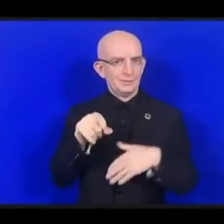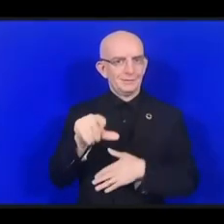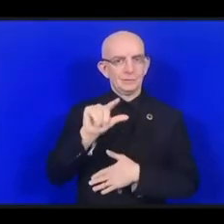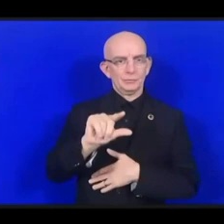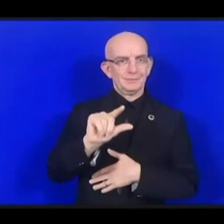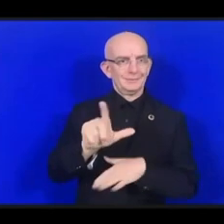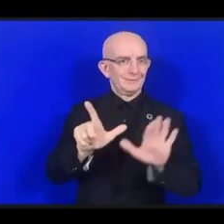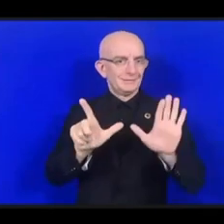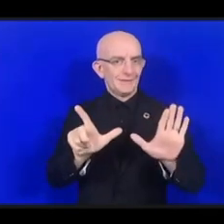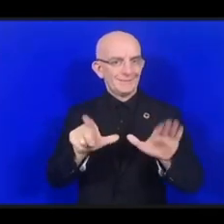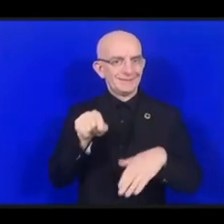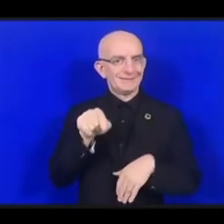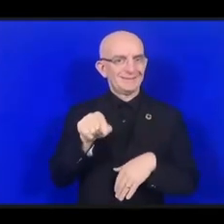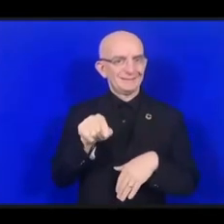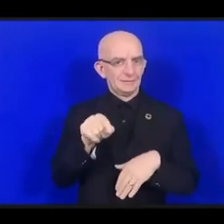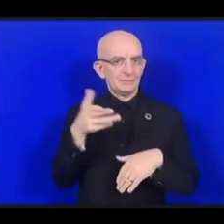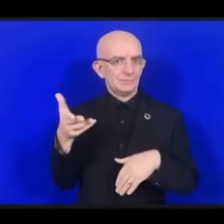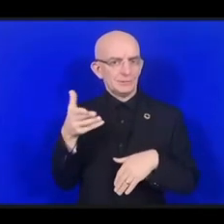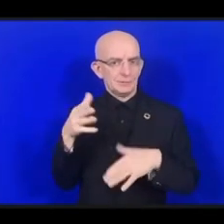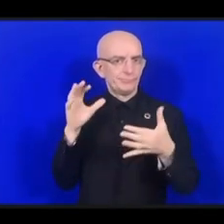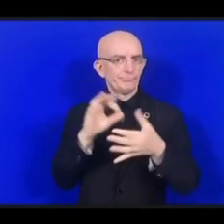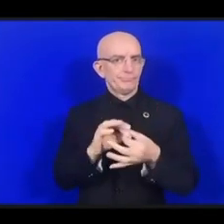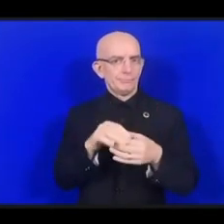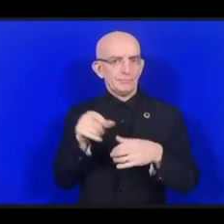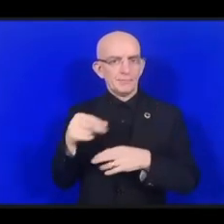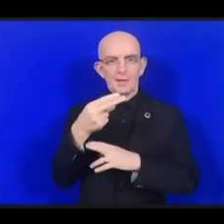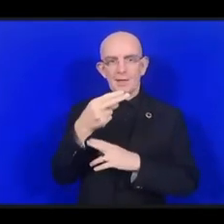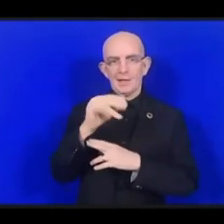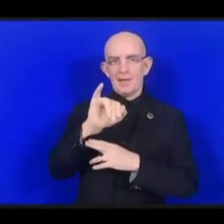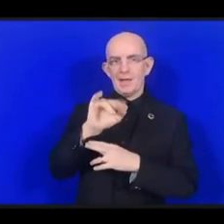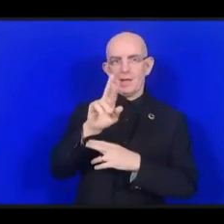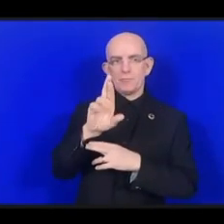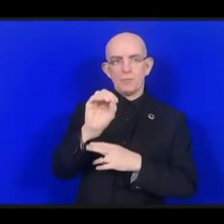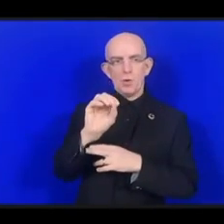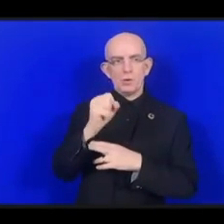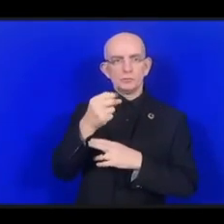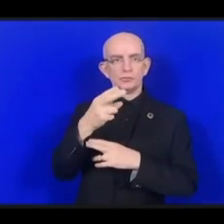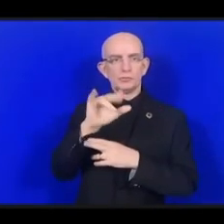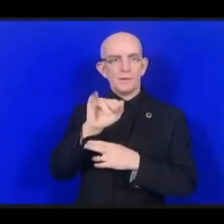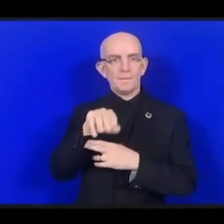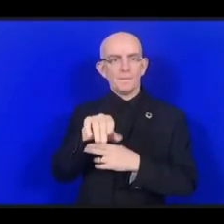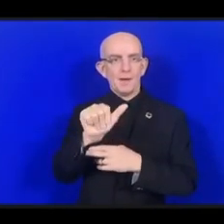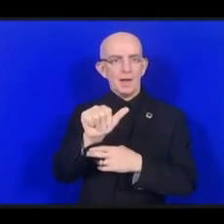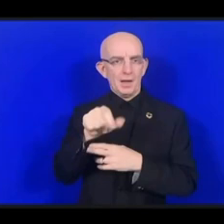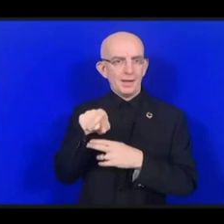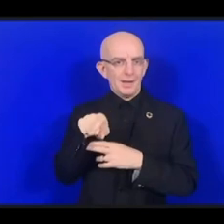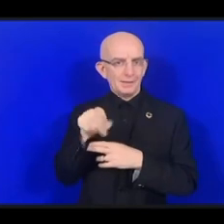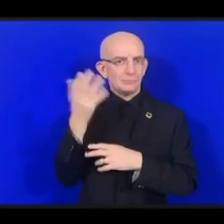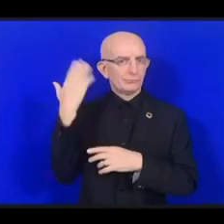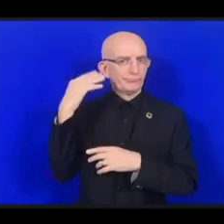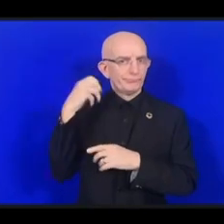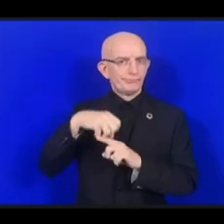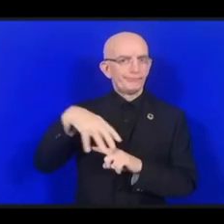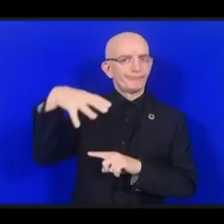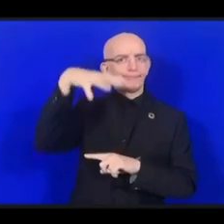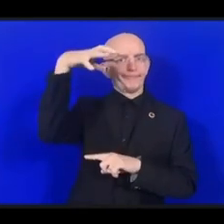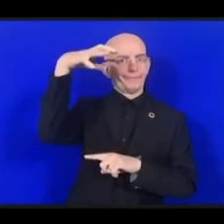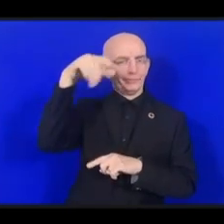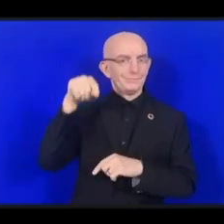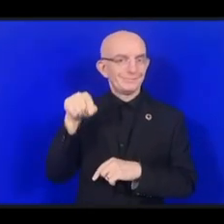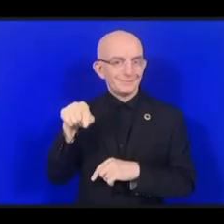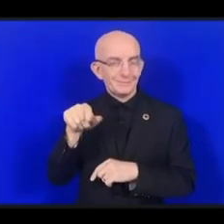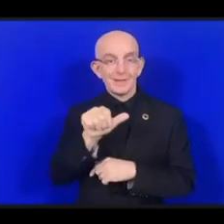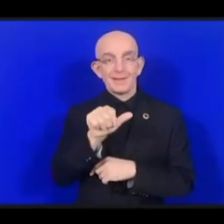d'Hiroshima nous indiquant qu'en particulier nous devions analyser ces développements importants qui seront